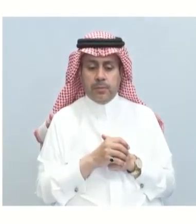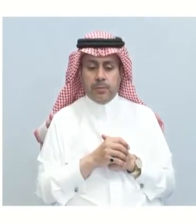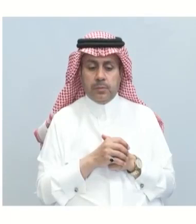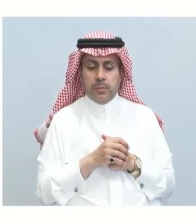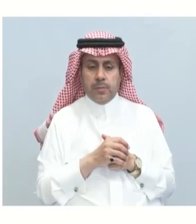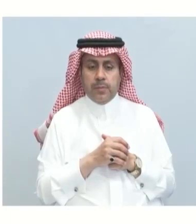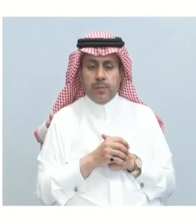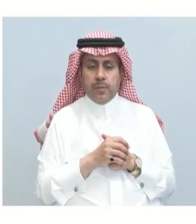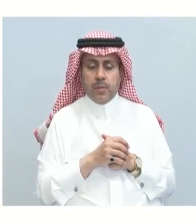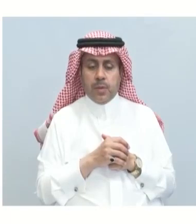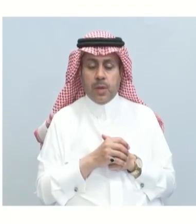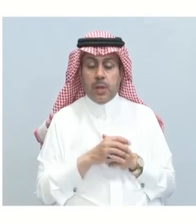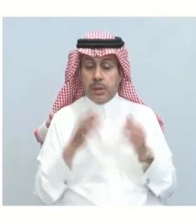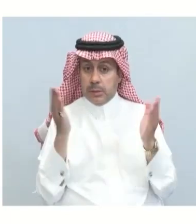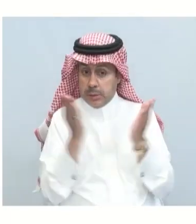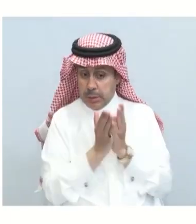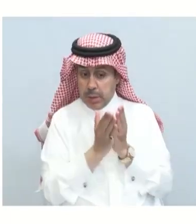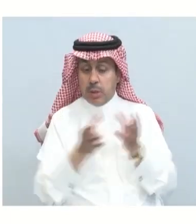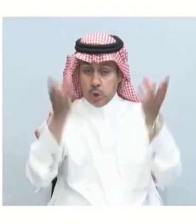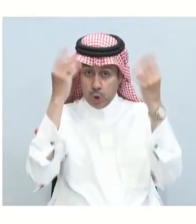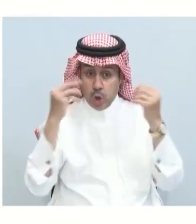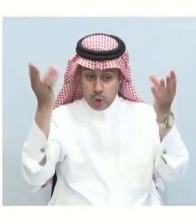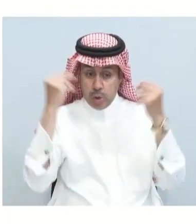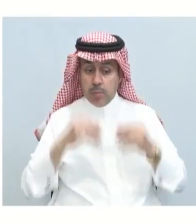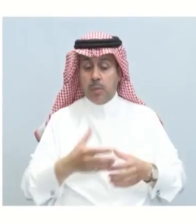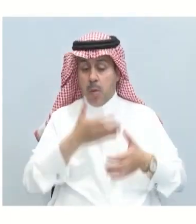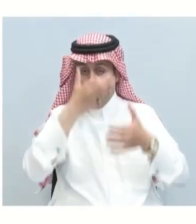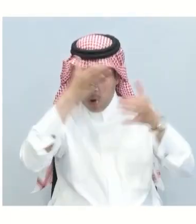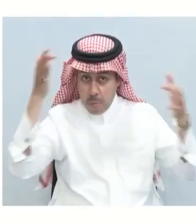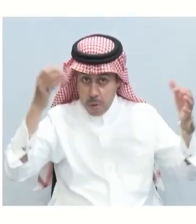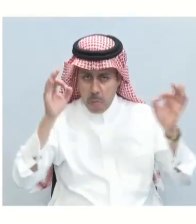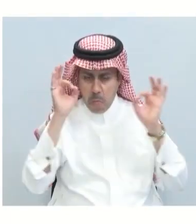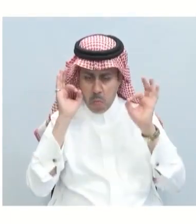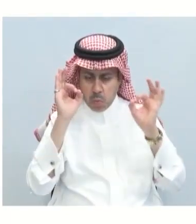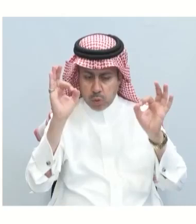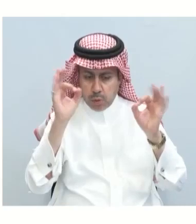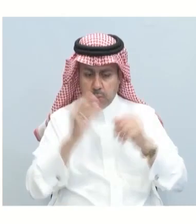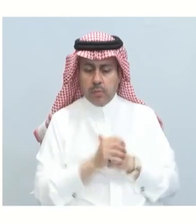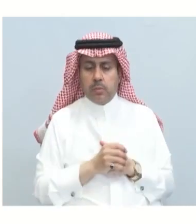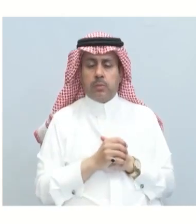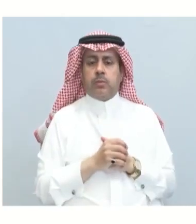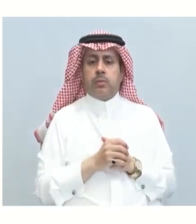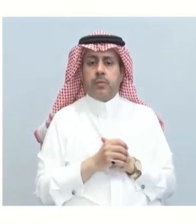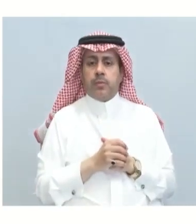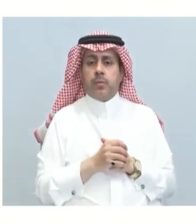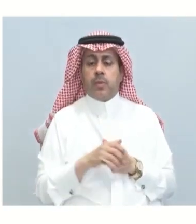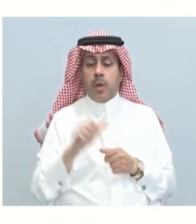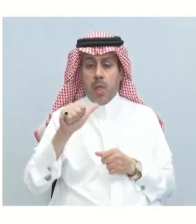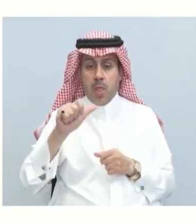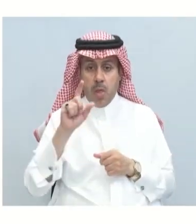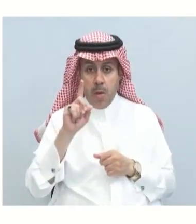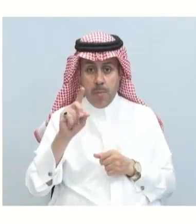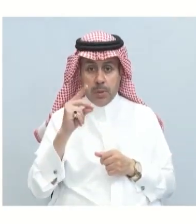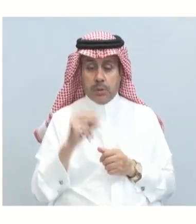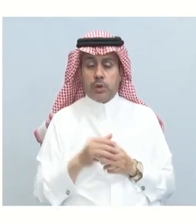المعاصي كذلك من القواعد الدراسه على مشايخ متقنين هذه من ضبط